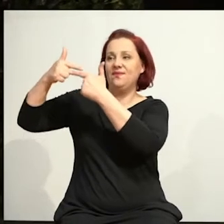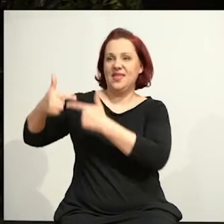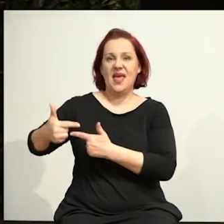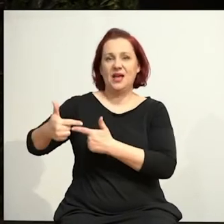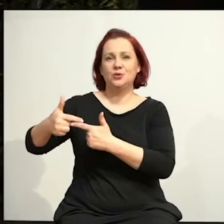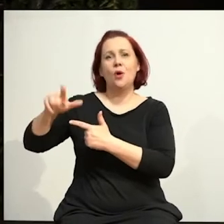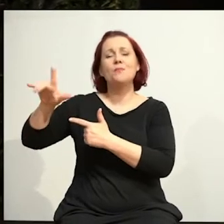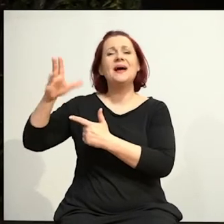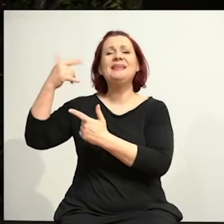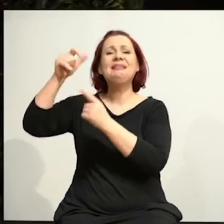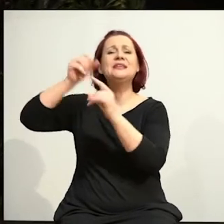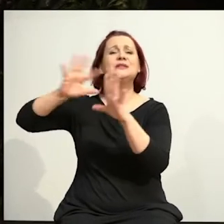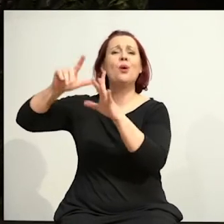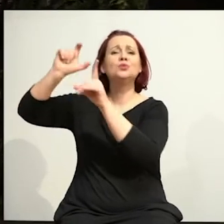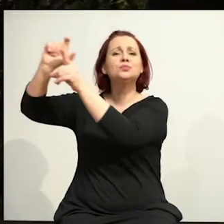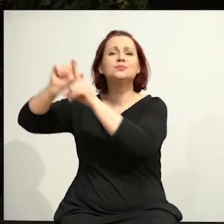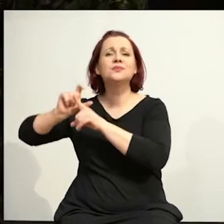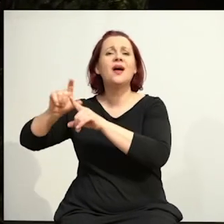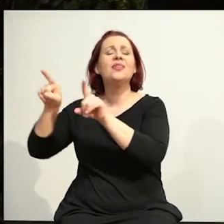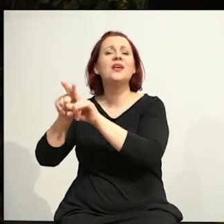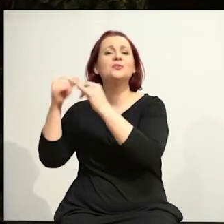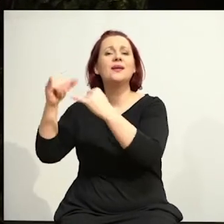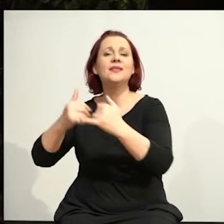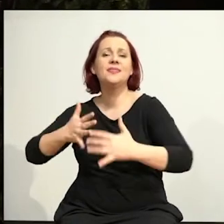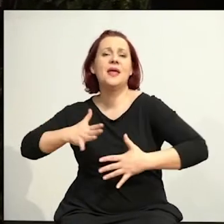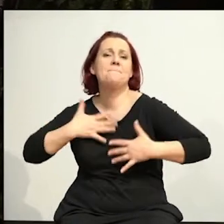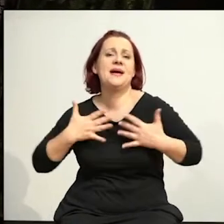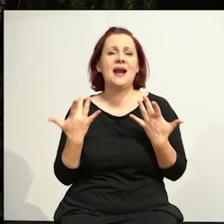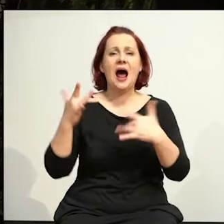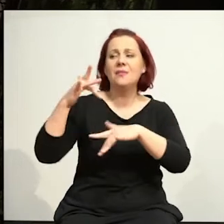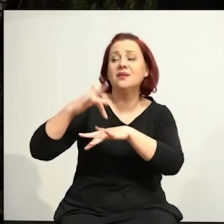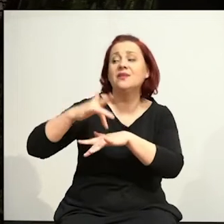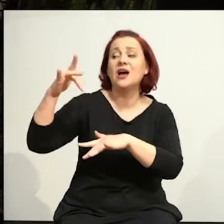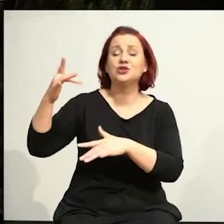nas różni, jeśli chodzi o, nie wiem, temperament, rodzaj wrażliwości,